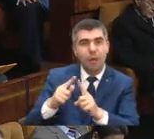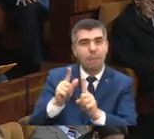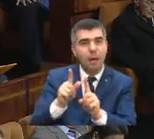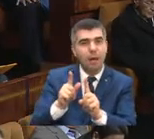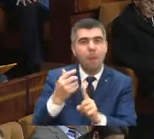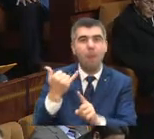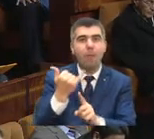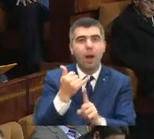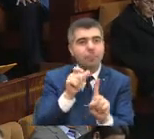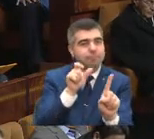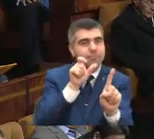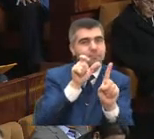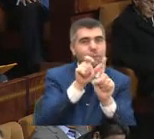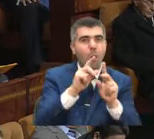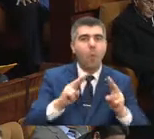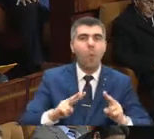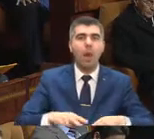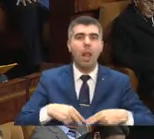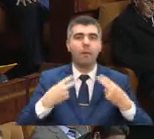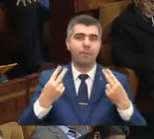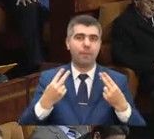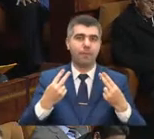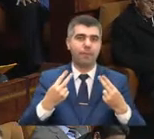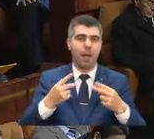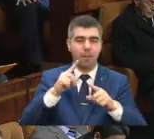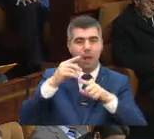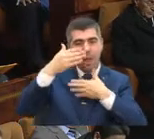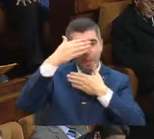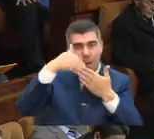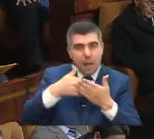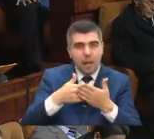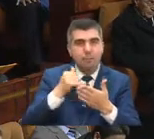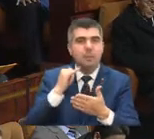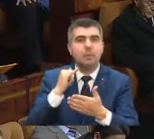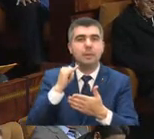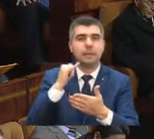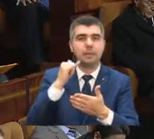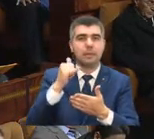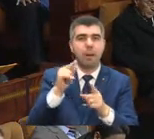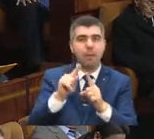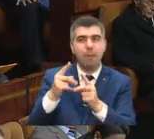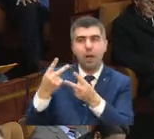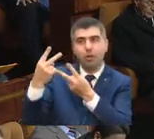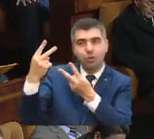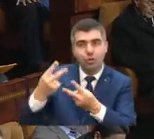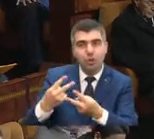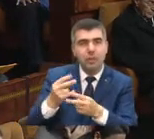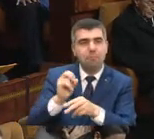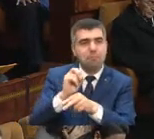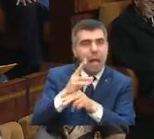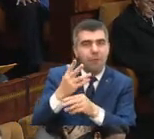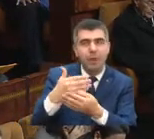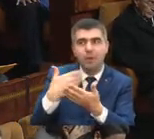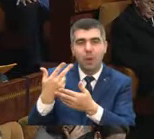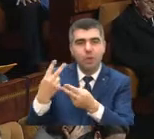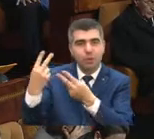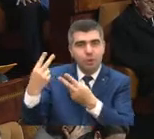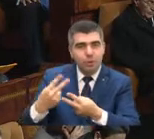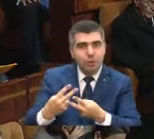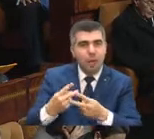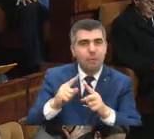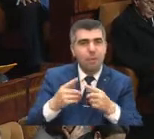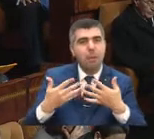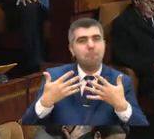علينا حمايتهما. والمعروف على المغاربة هو هم أهل الضيافة والكرم ولا يؤذون ضيوفهم.